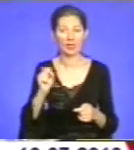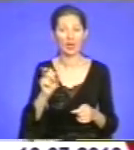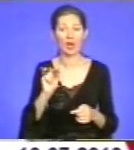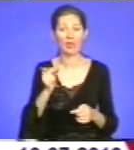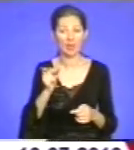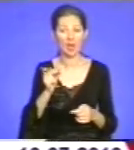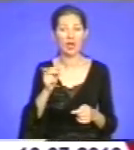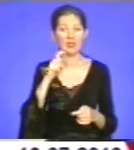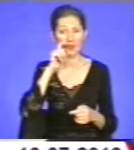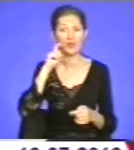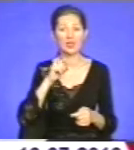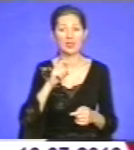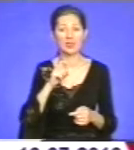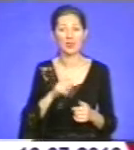Вінниці.